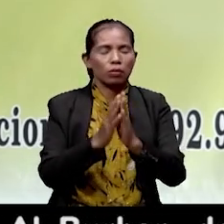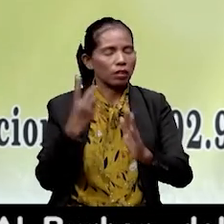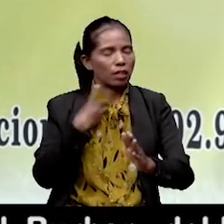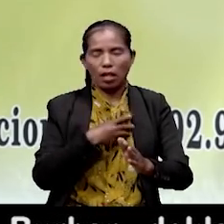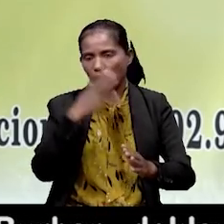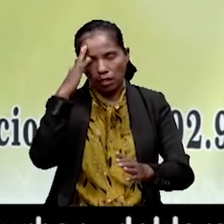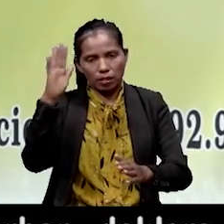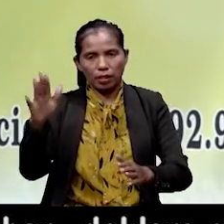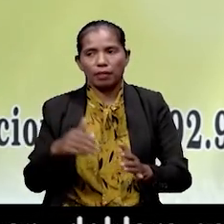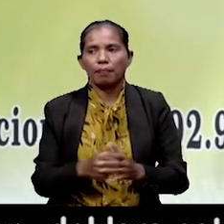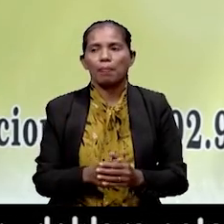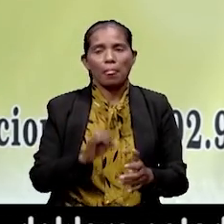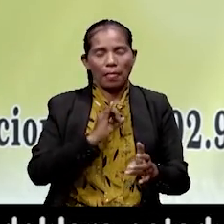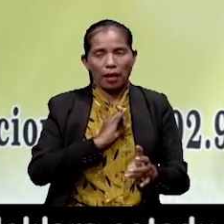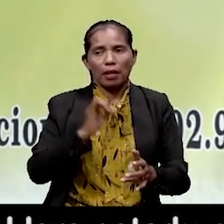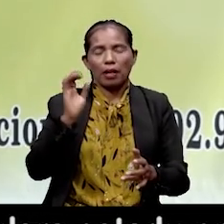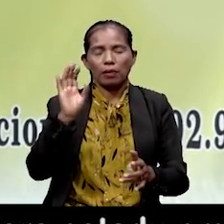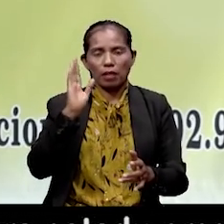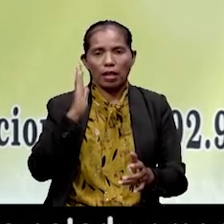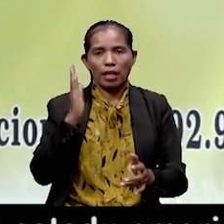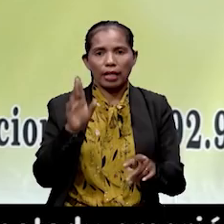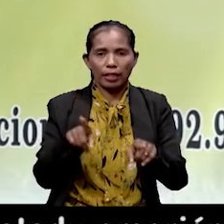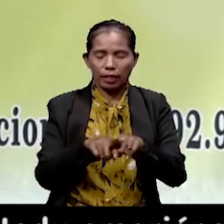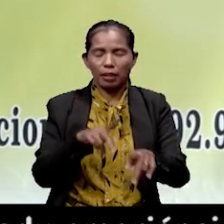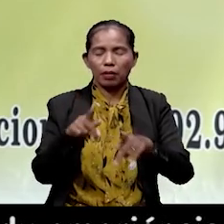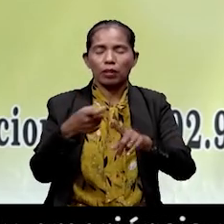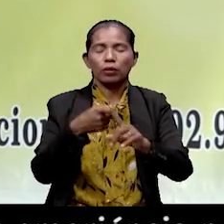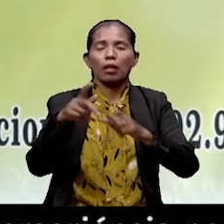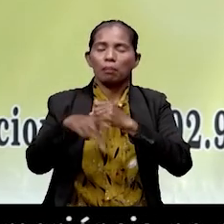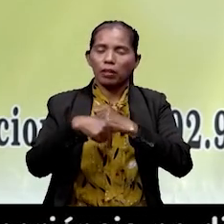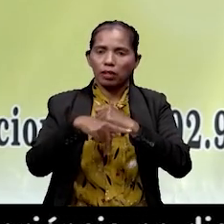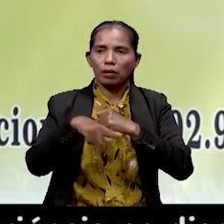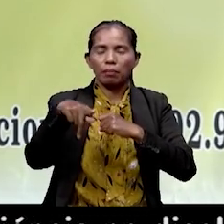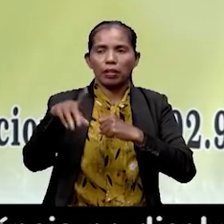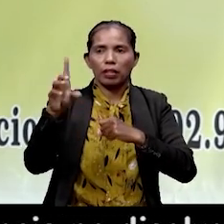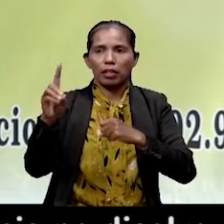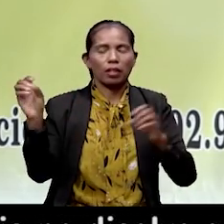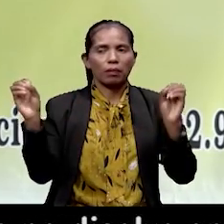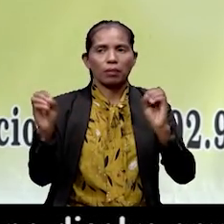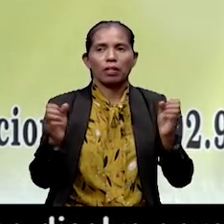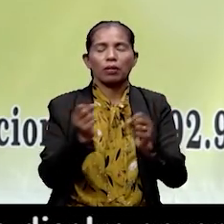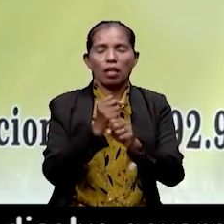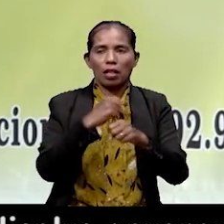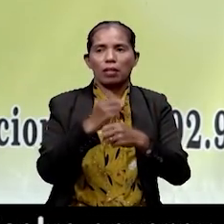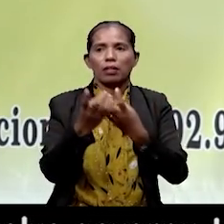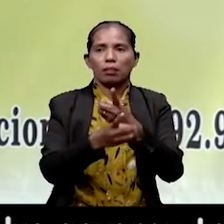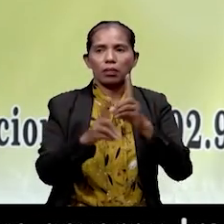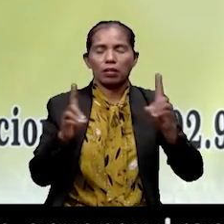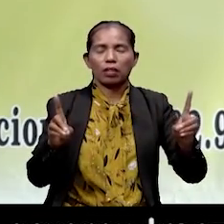ne nebe hau hanesa ne emen nebe mak hosi partir demokratiku la koi atu hamate demokrasia